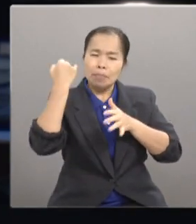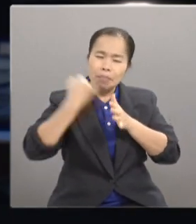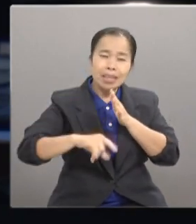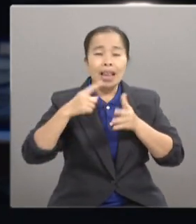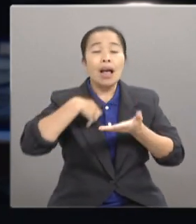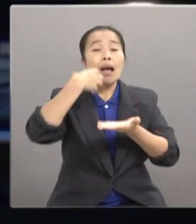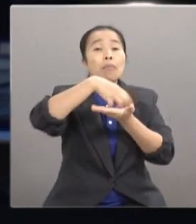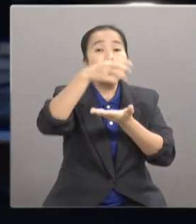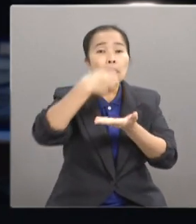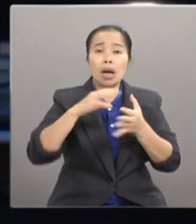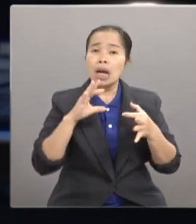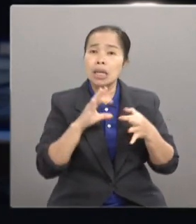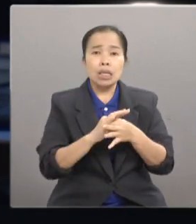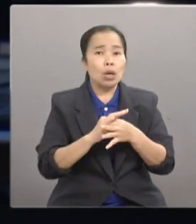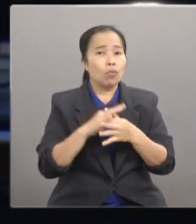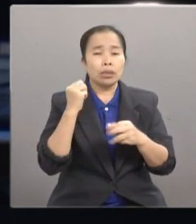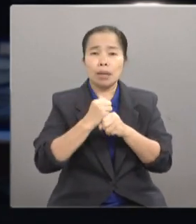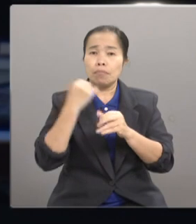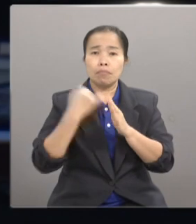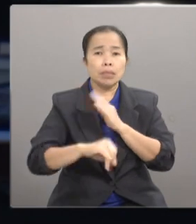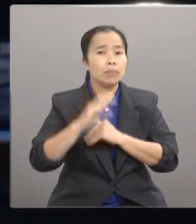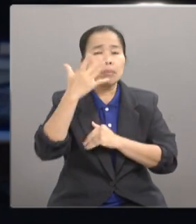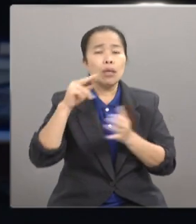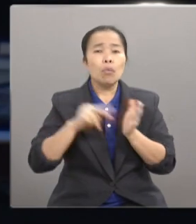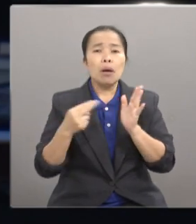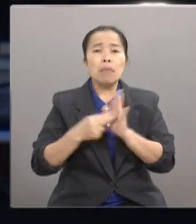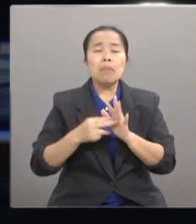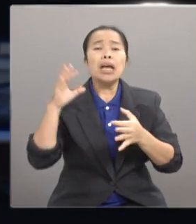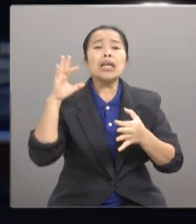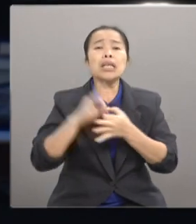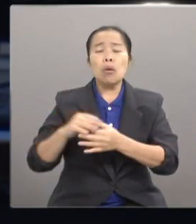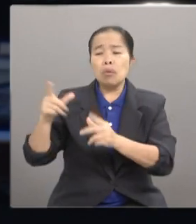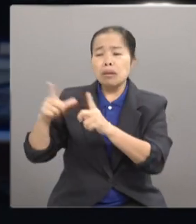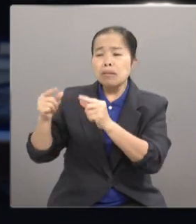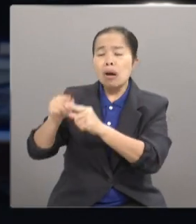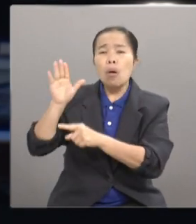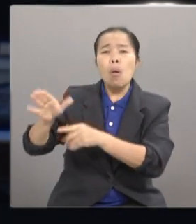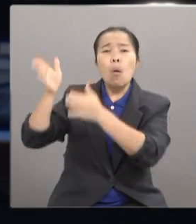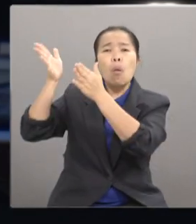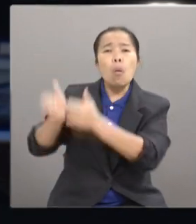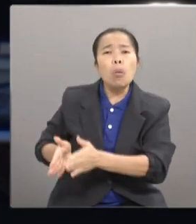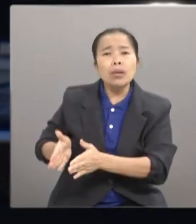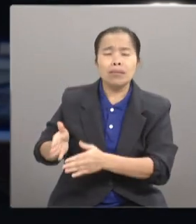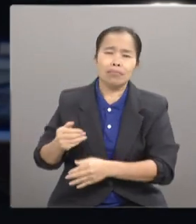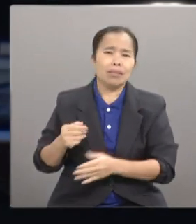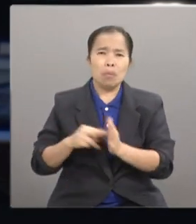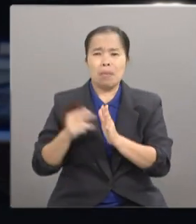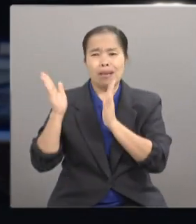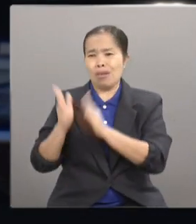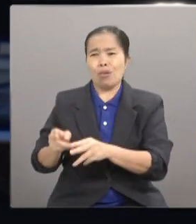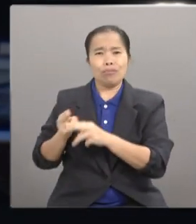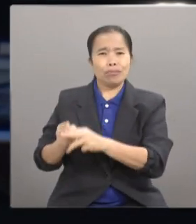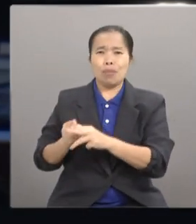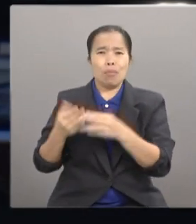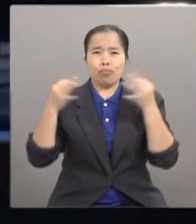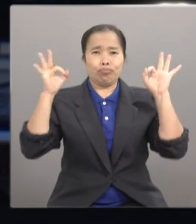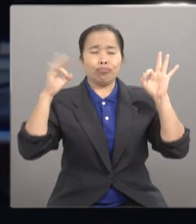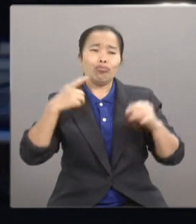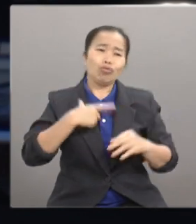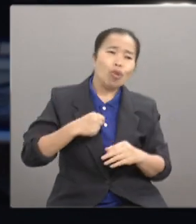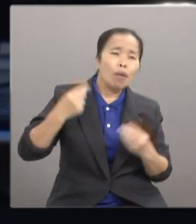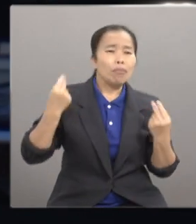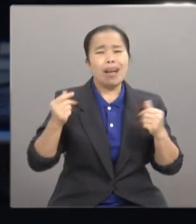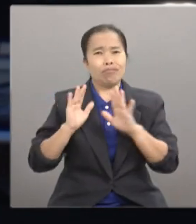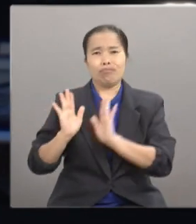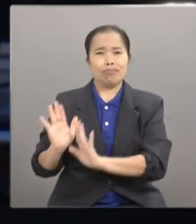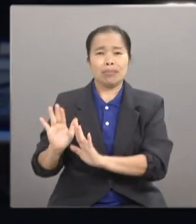ามเพรวาเป็พทธิกรมส่วบุคคลซึงใครๆก็สามารถจะมีพุทธิกรรมทเป็ Lifestyle ส่นบุคคลได้แล้วอกปก